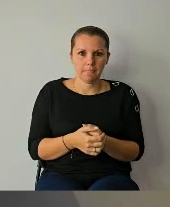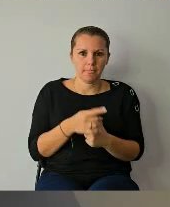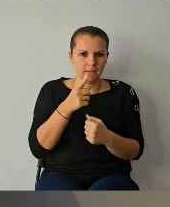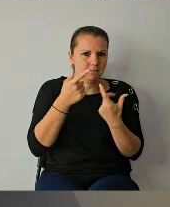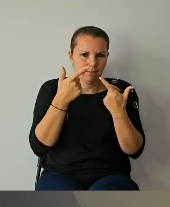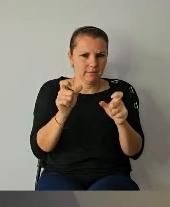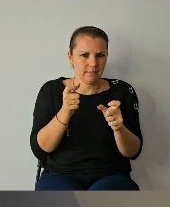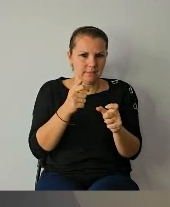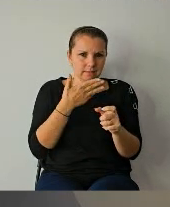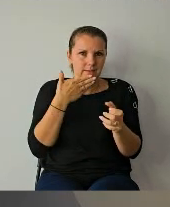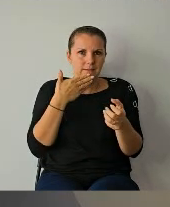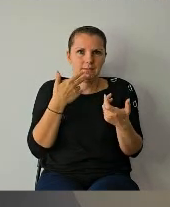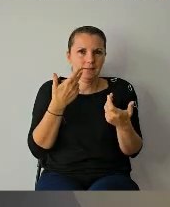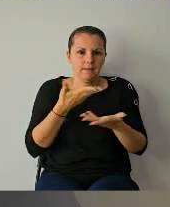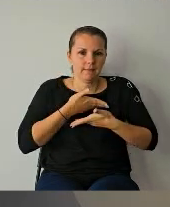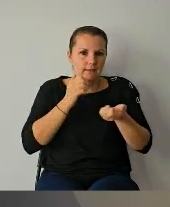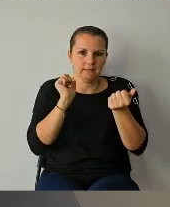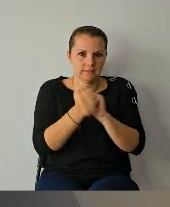nie daje, po prostu.